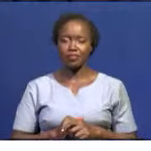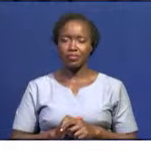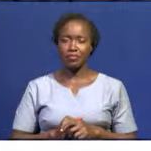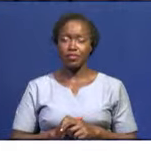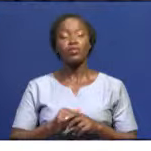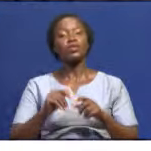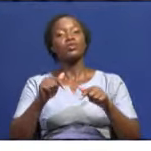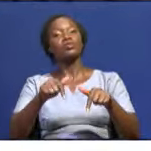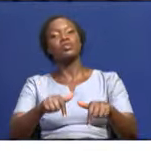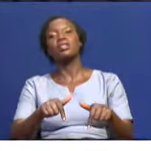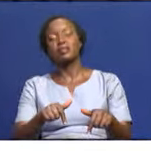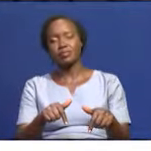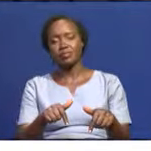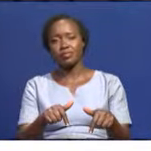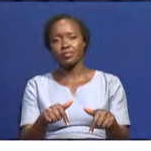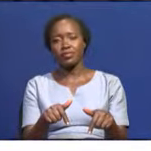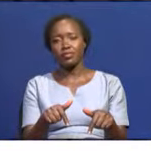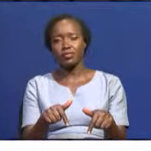Today,